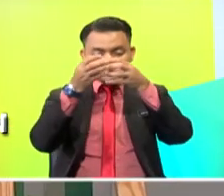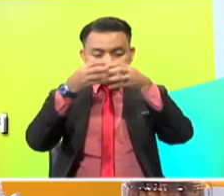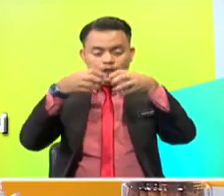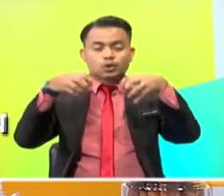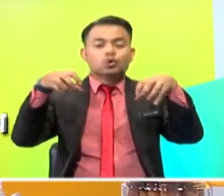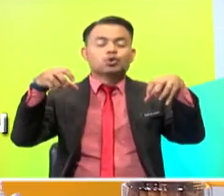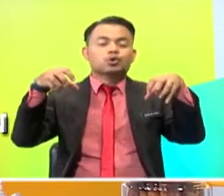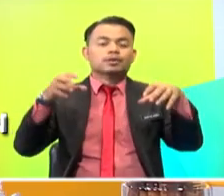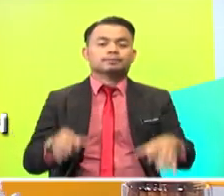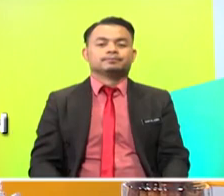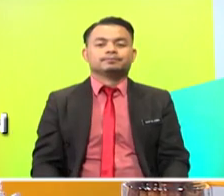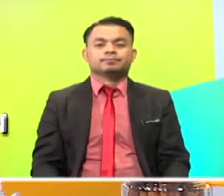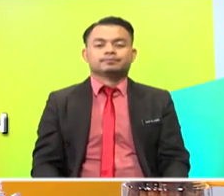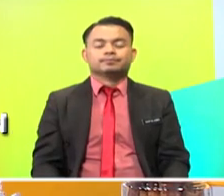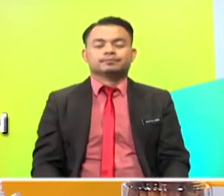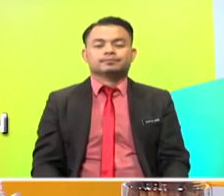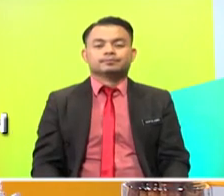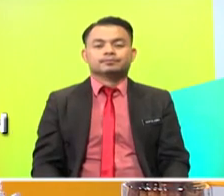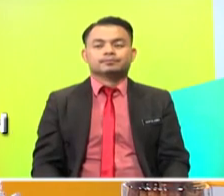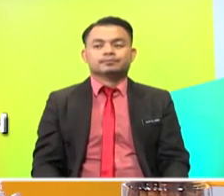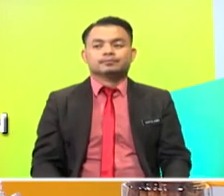ini aku tuh telu